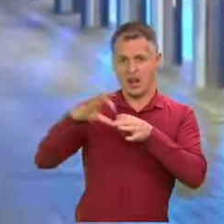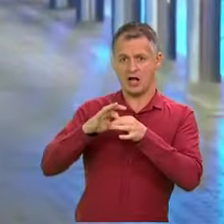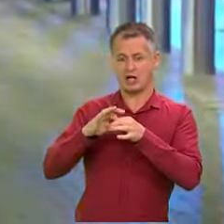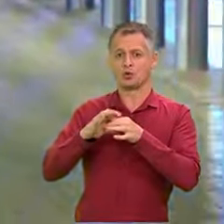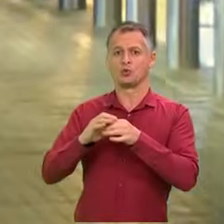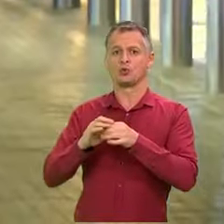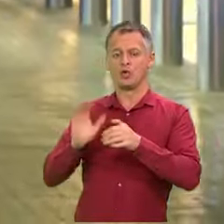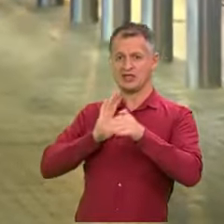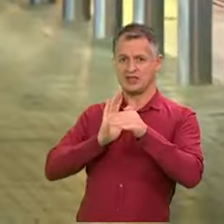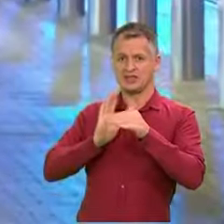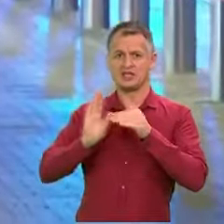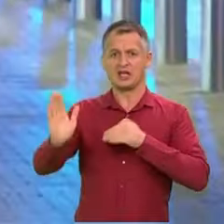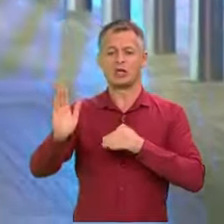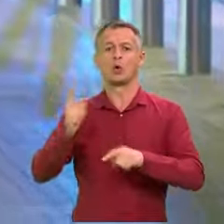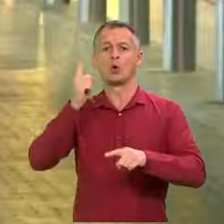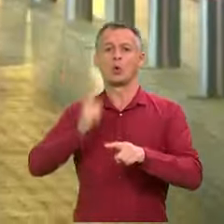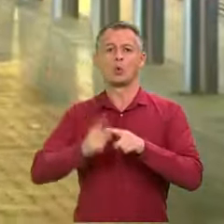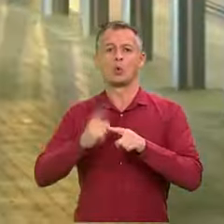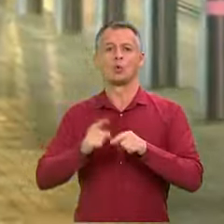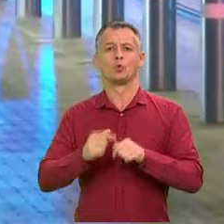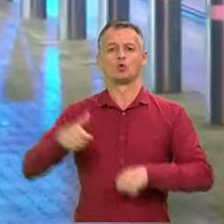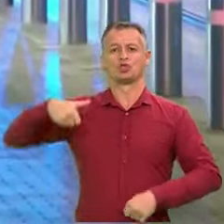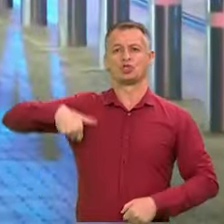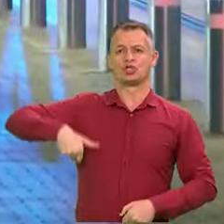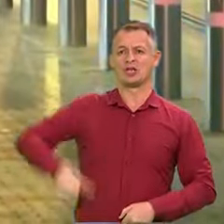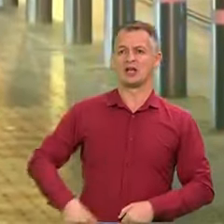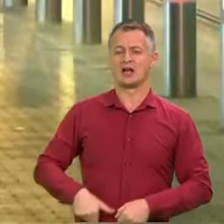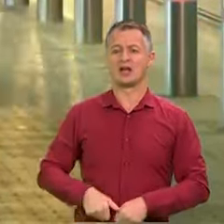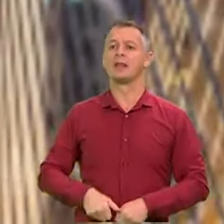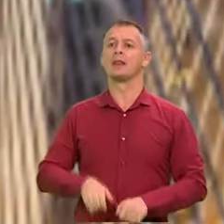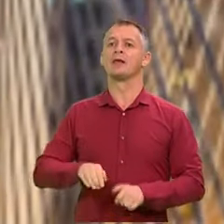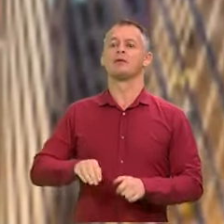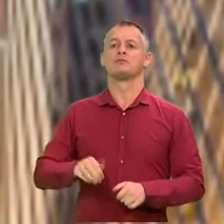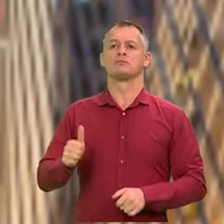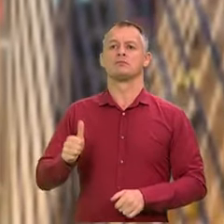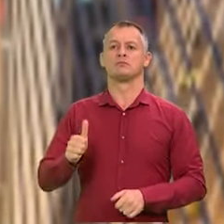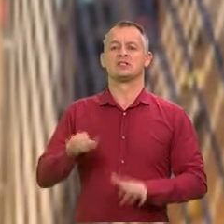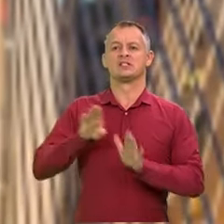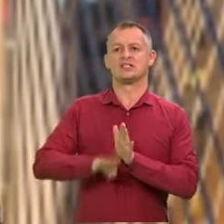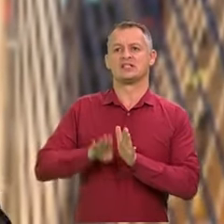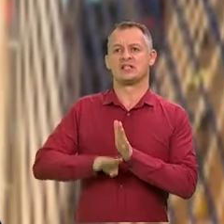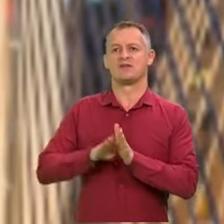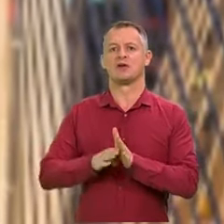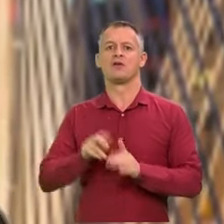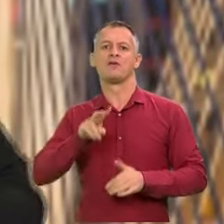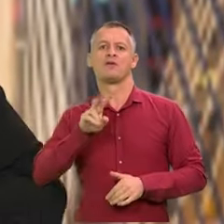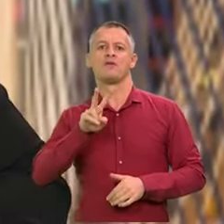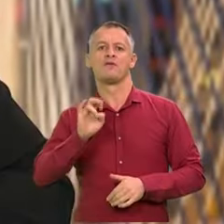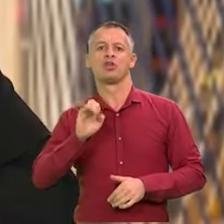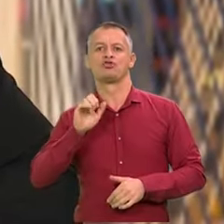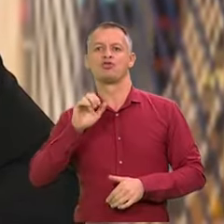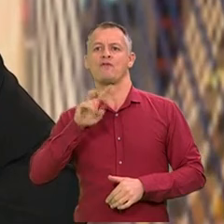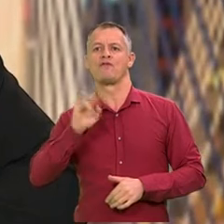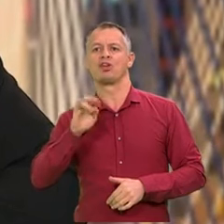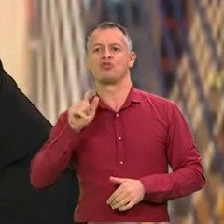în legătură directă cu generalul în rezervă Virgil Bălăceanu. Domnule Bălăceanu,